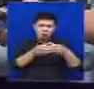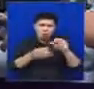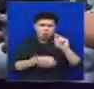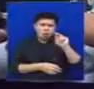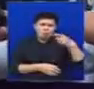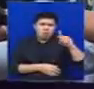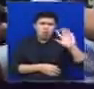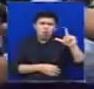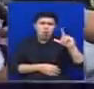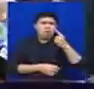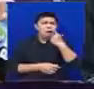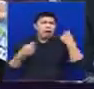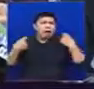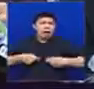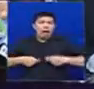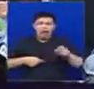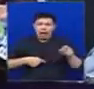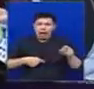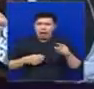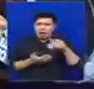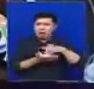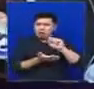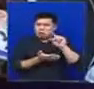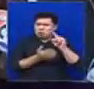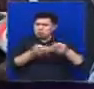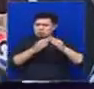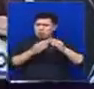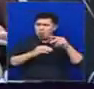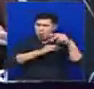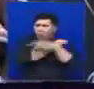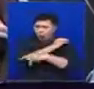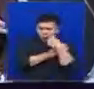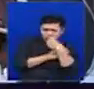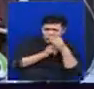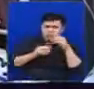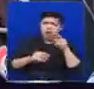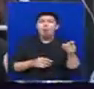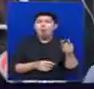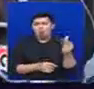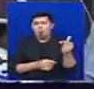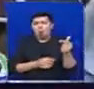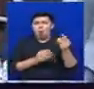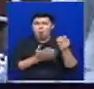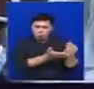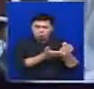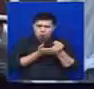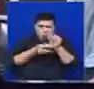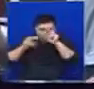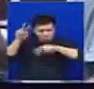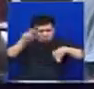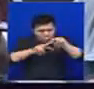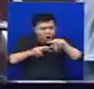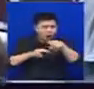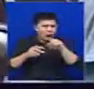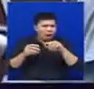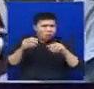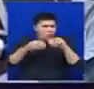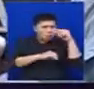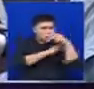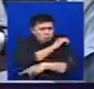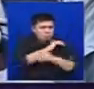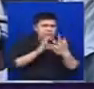ผด็จการแห่งชาติหรือว่านปช.จะจัดตั้งศูนย์ปราบโกงประชามติว่าเป็นเรื่องดีที่หลายฝ่ายออกมาช่วยกันสอดส่องไม่ให้เกิดการทุจ